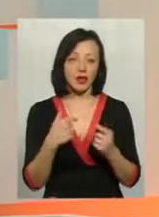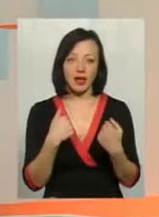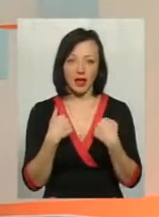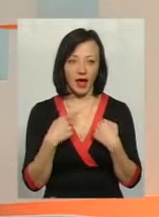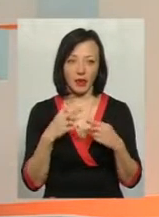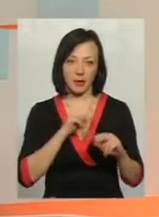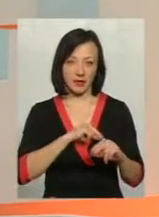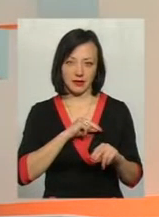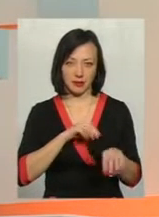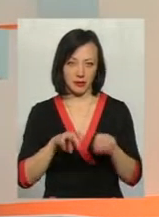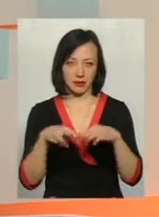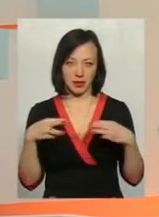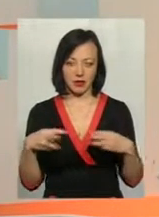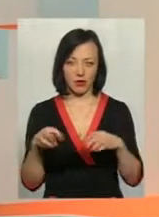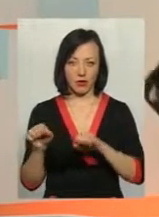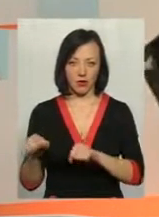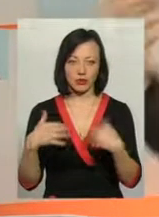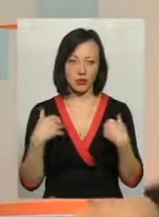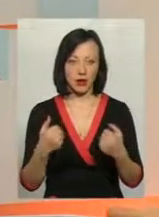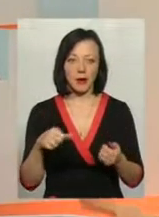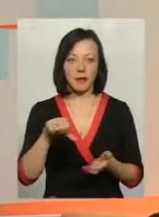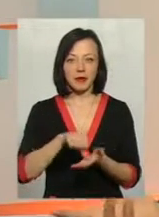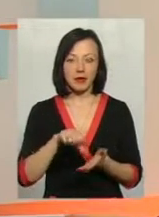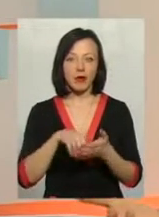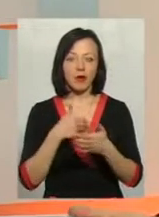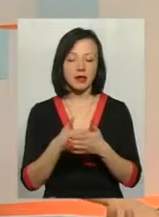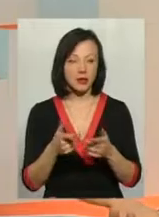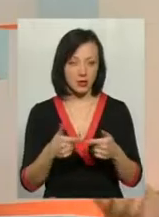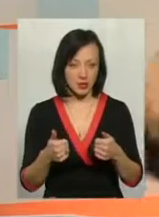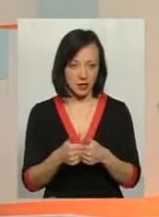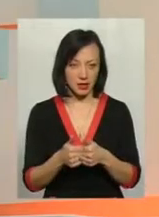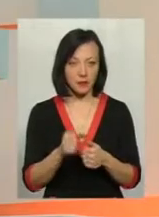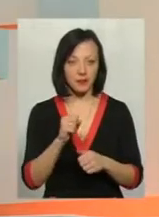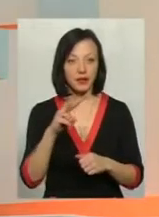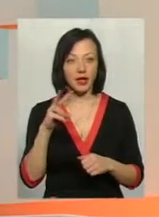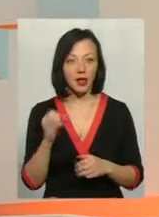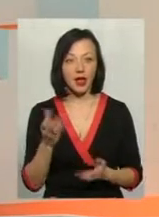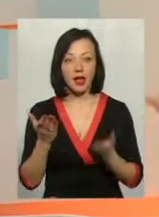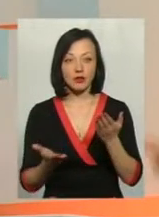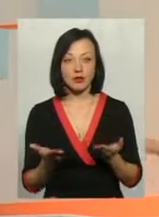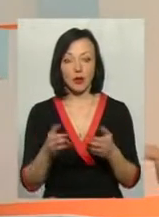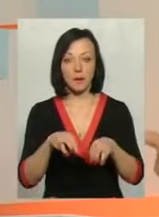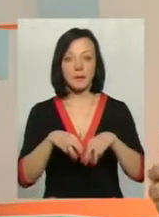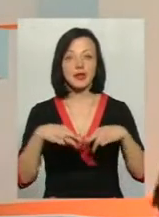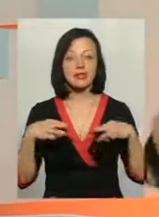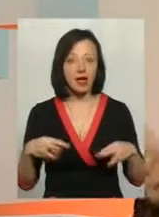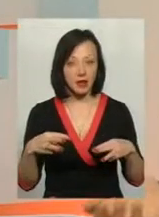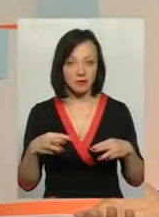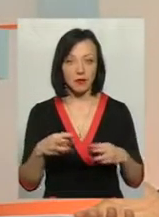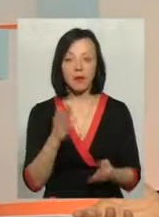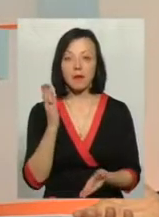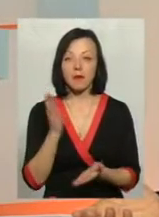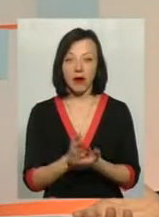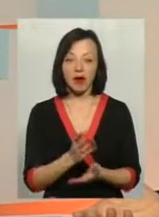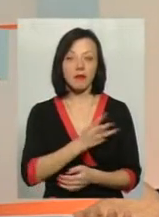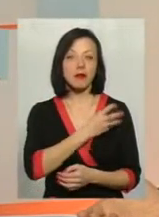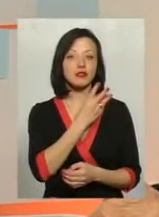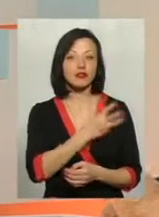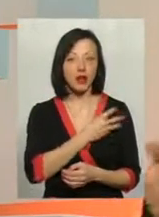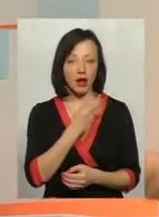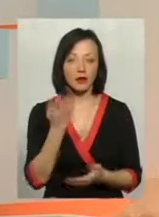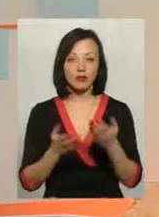є працівник Міністерства охорони здоров'я. Ми представники громадських організацій. Але якщо міністерство має бажання,